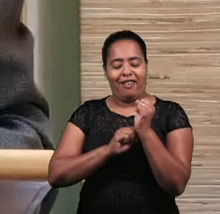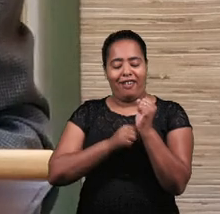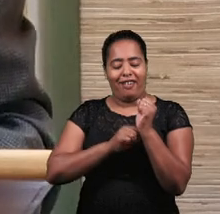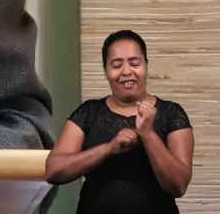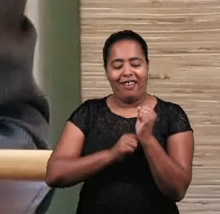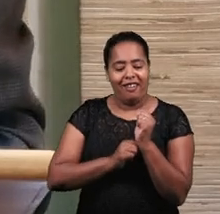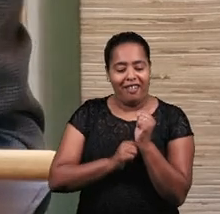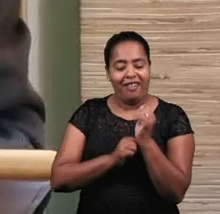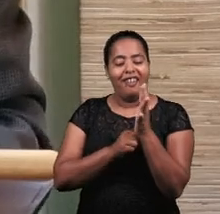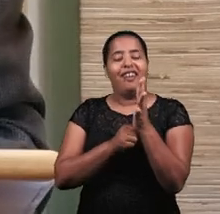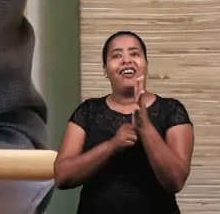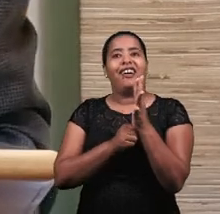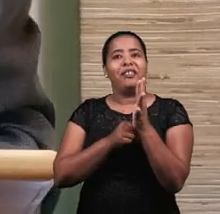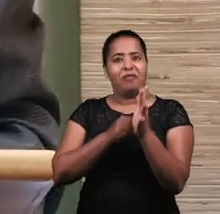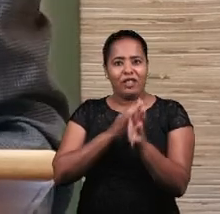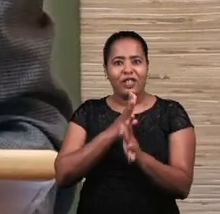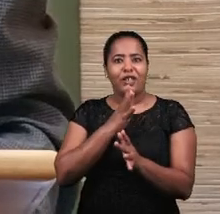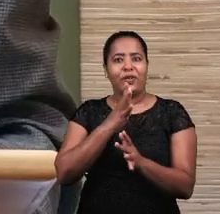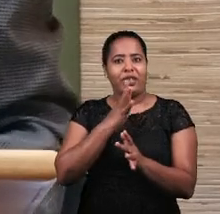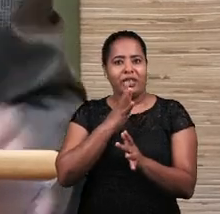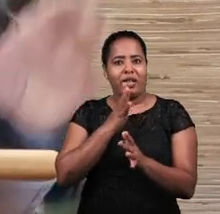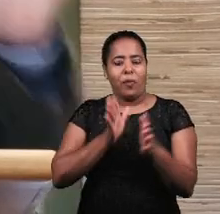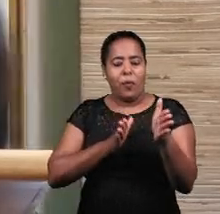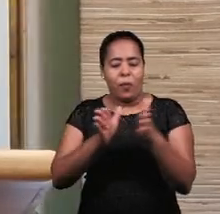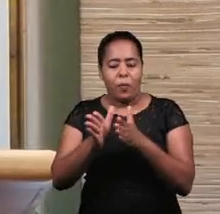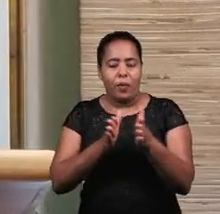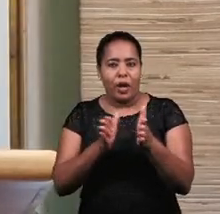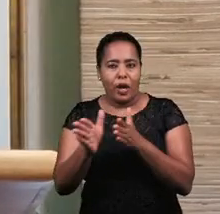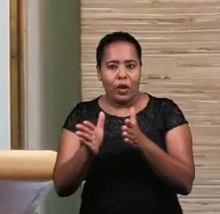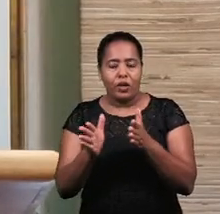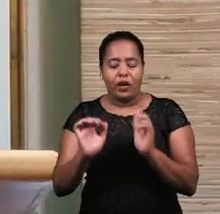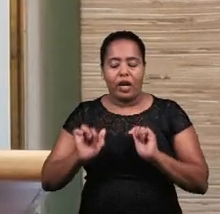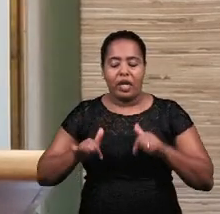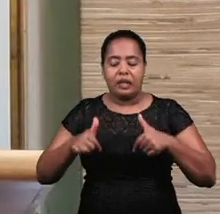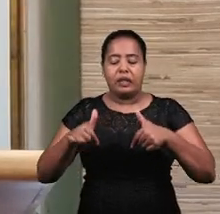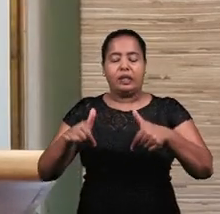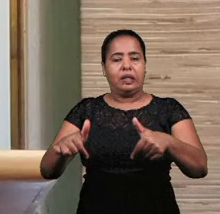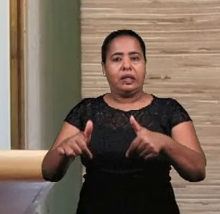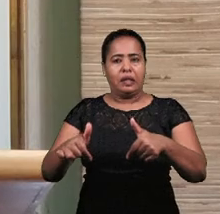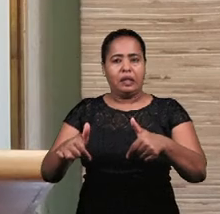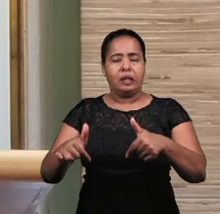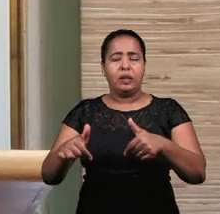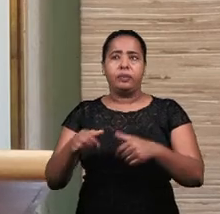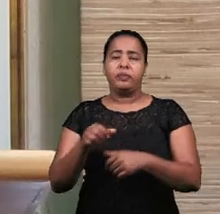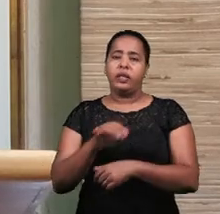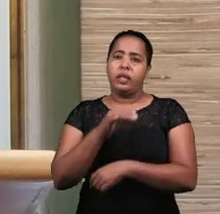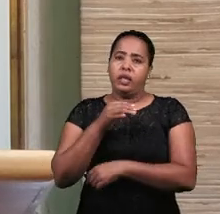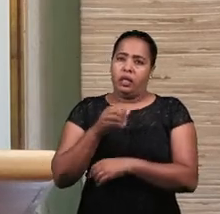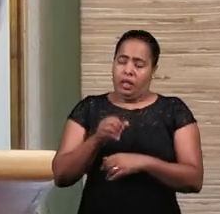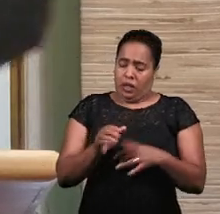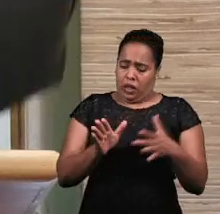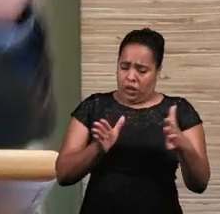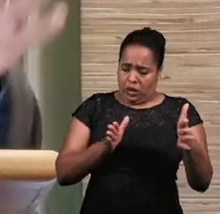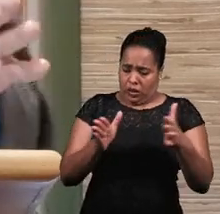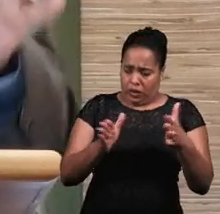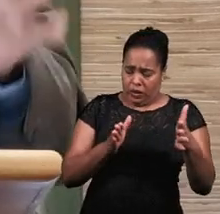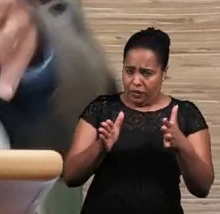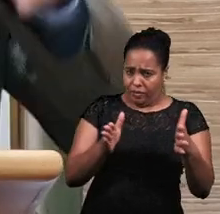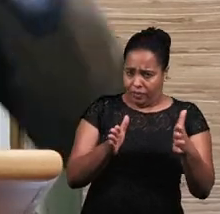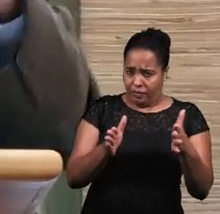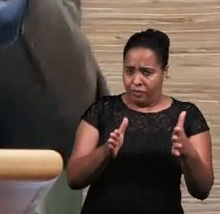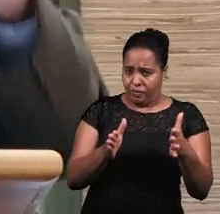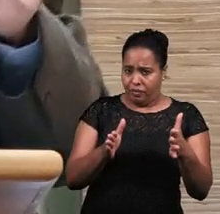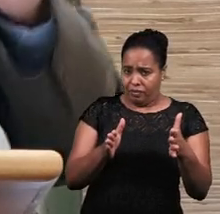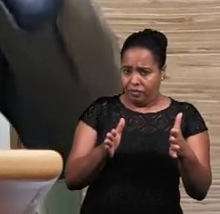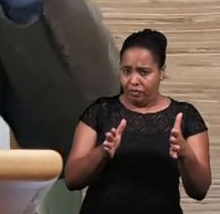moment prophétique de l'action. Quand on prend les 7 temps de l'Église dans le livre d'Apocalypse,